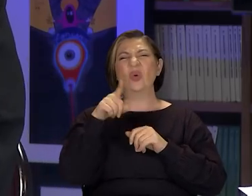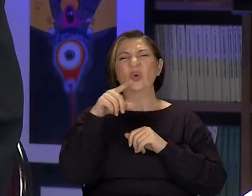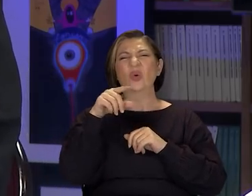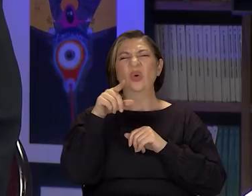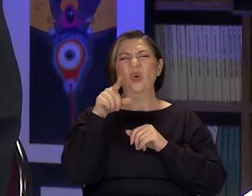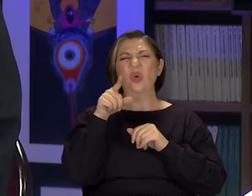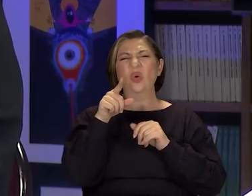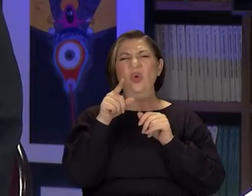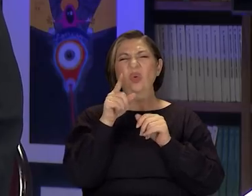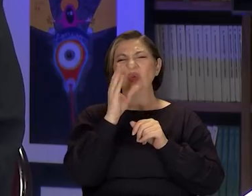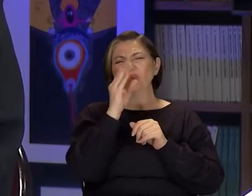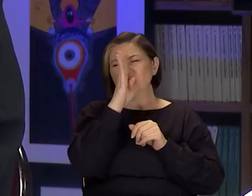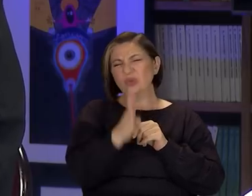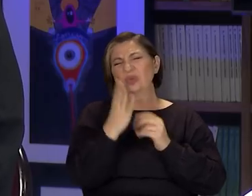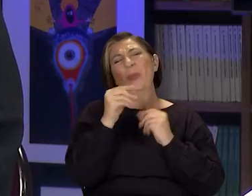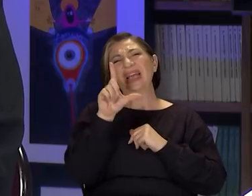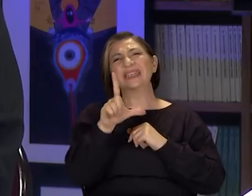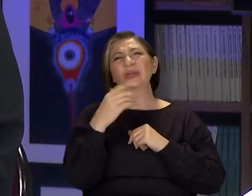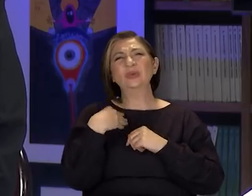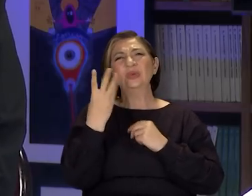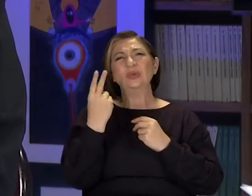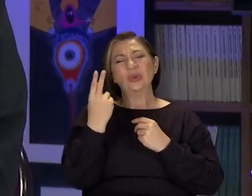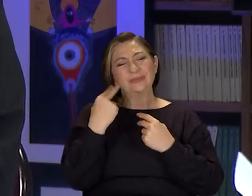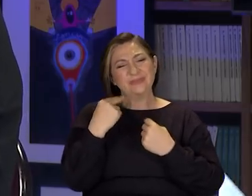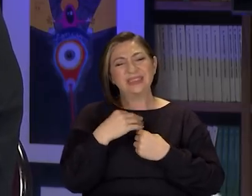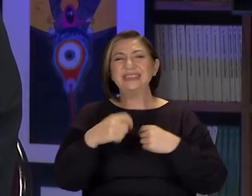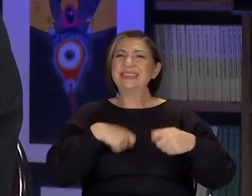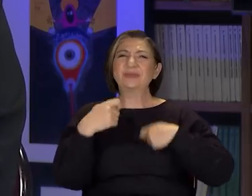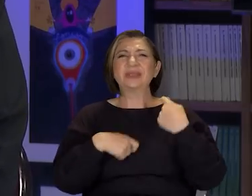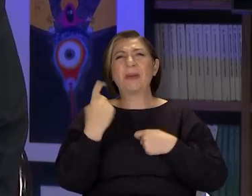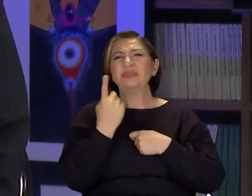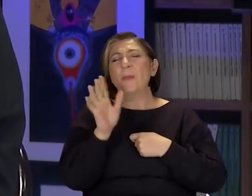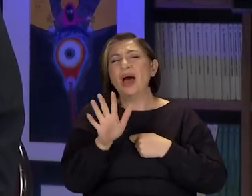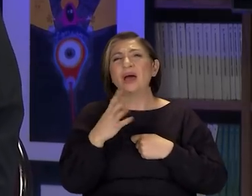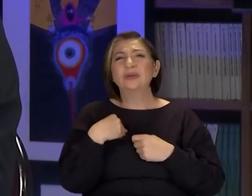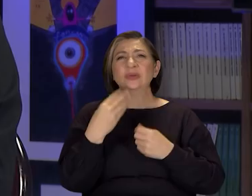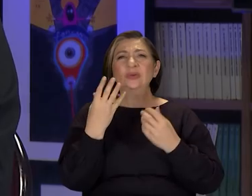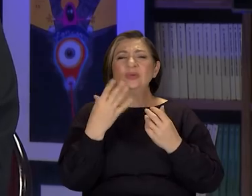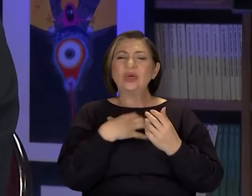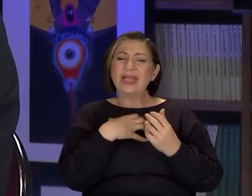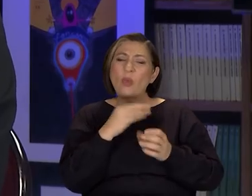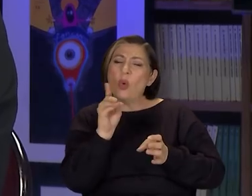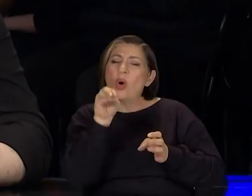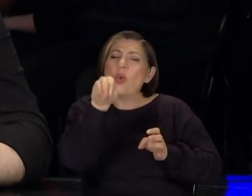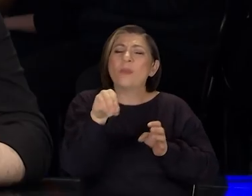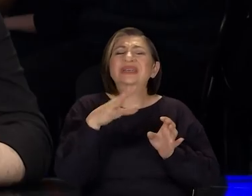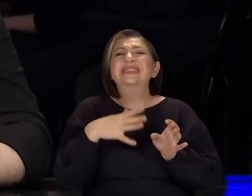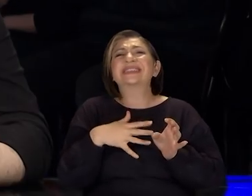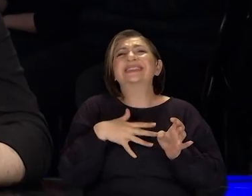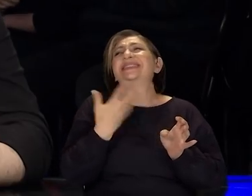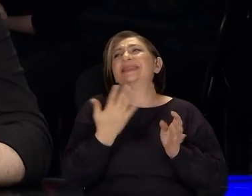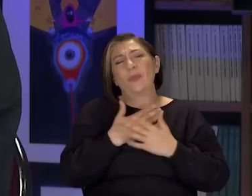çok dürüst olmak gerekirse fazla tevazu da ama saçma sapan bir şey ama çok kendimi oraya koymak taraftarı değilim.